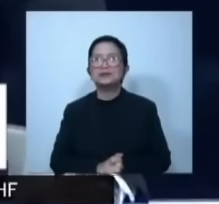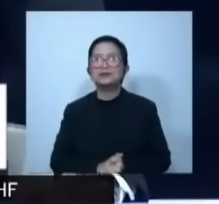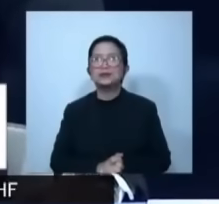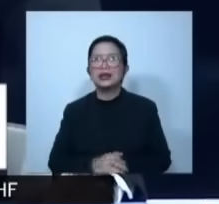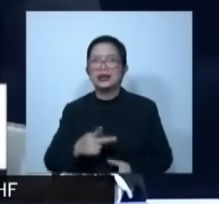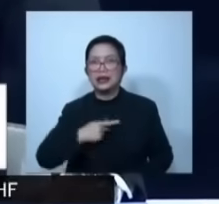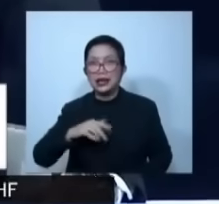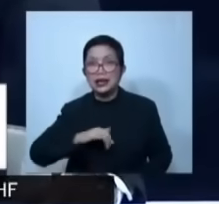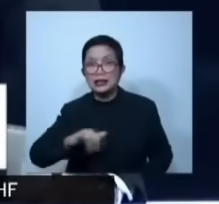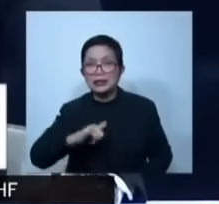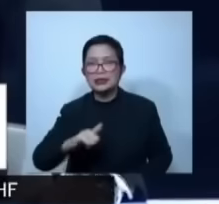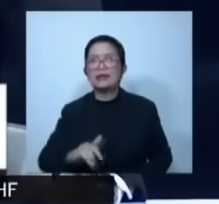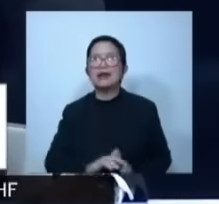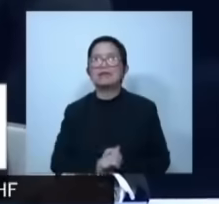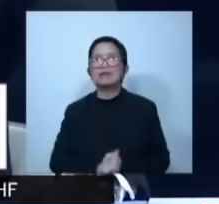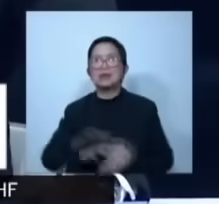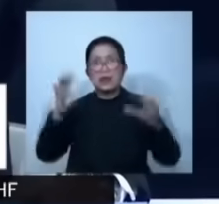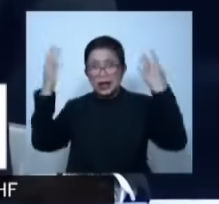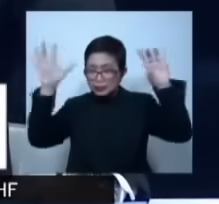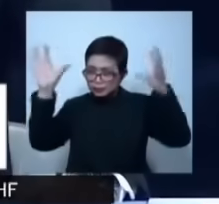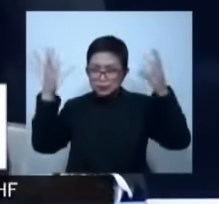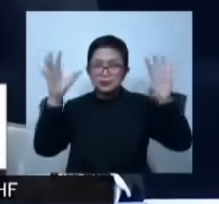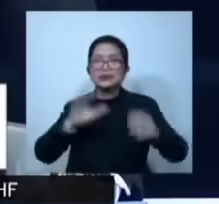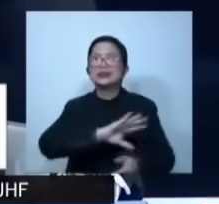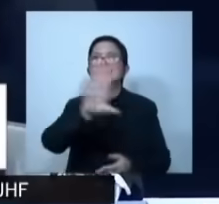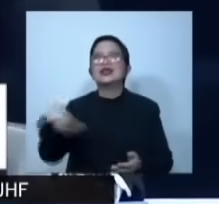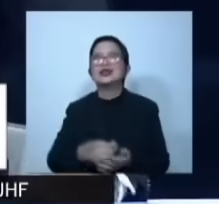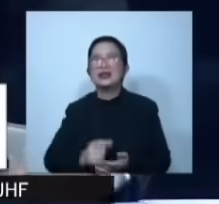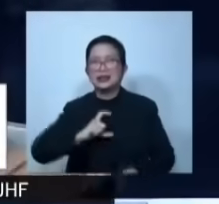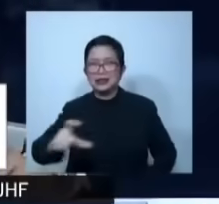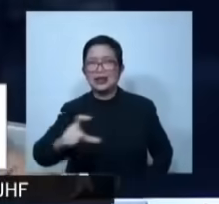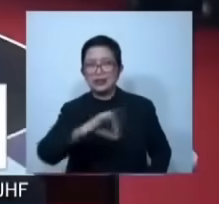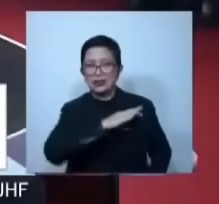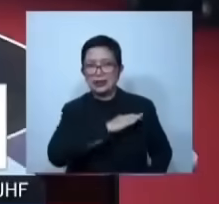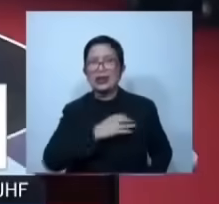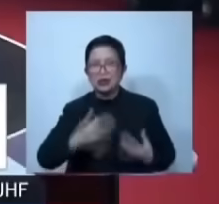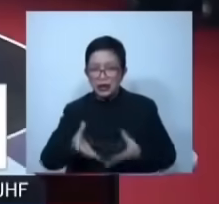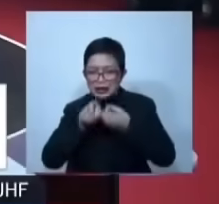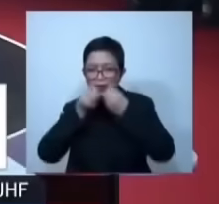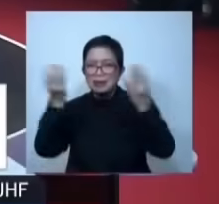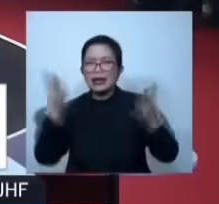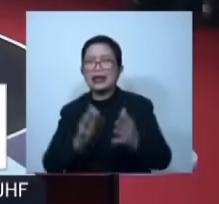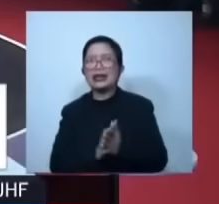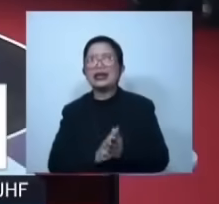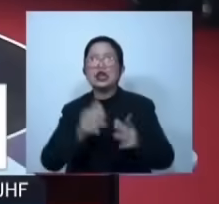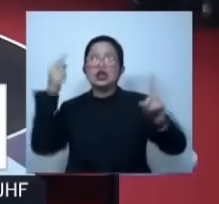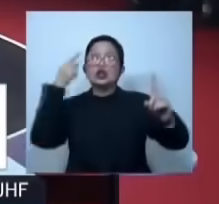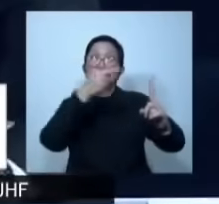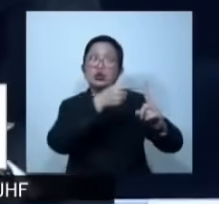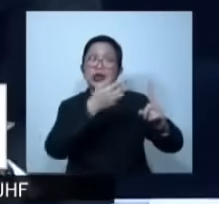sama-sama memberikan apresias tepuk tangan kepada seluruh calon presiden yang sudah menikan visiinya